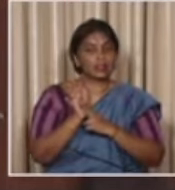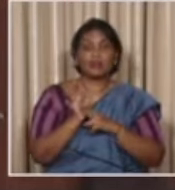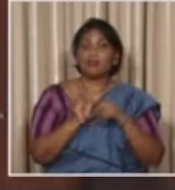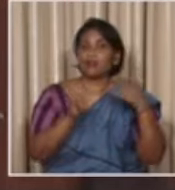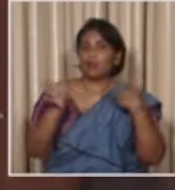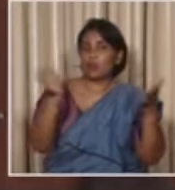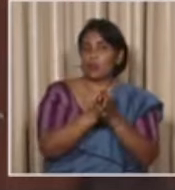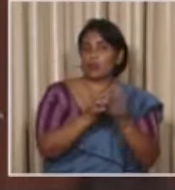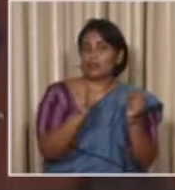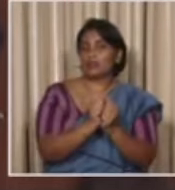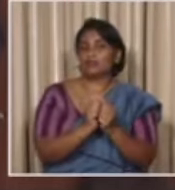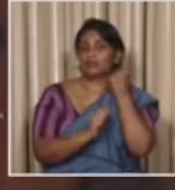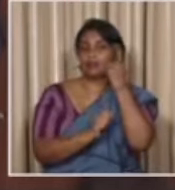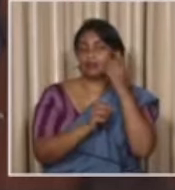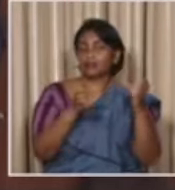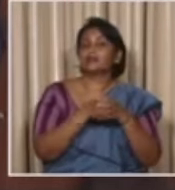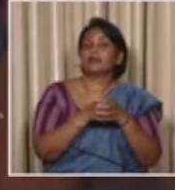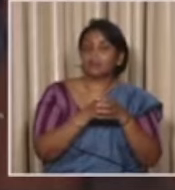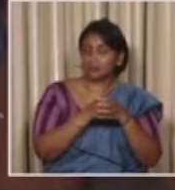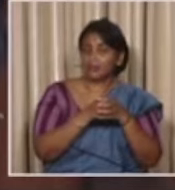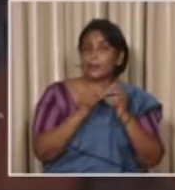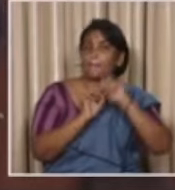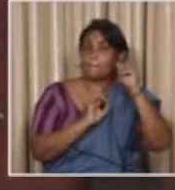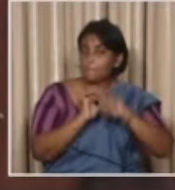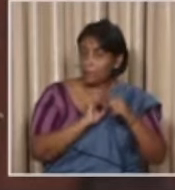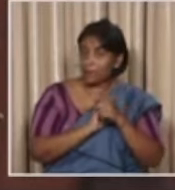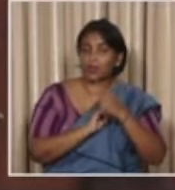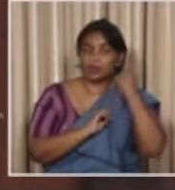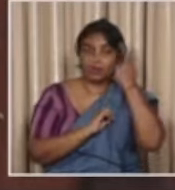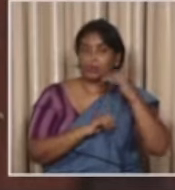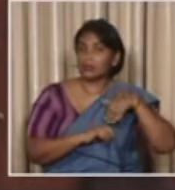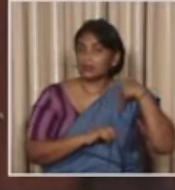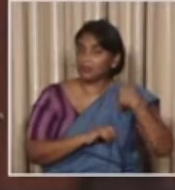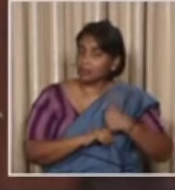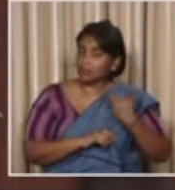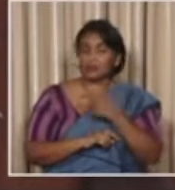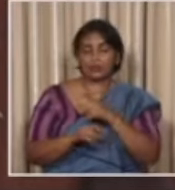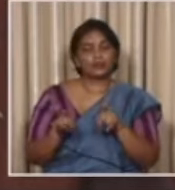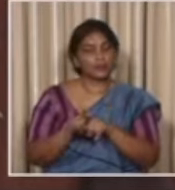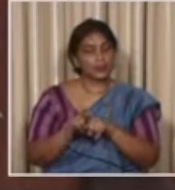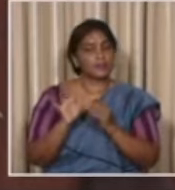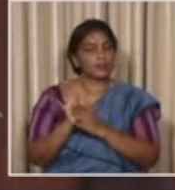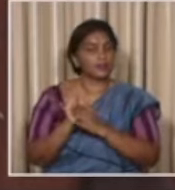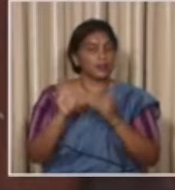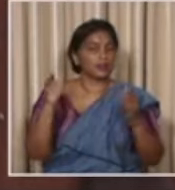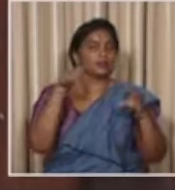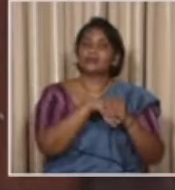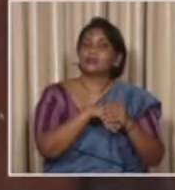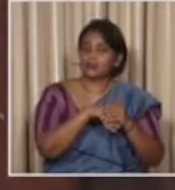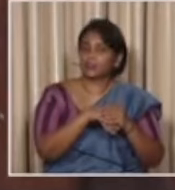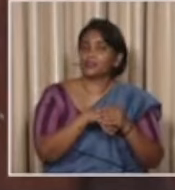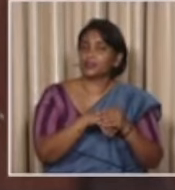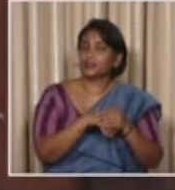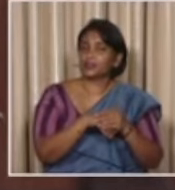නිජාම් මුතාලිබ්ගේ යටතේ තමයි මේ බුද්ධිආංශයේ මඩකලපුවේ හිටපු බුද්ධිආංශ ප්‍රධානිය හරි මොන හරි සමාජිකයා මේ නිජාම් මුතාලිබ්ගේ යටතේ